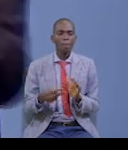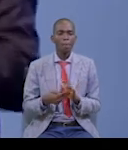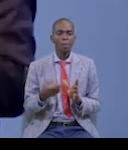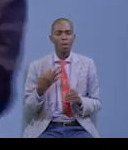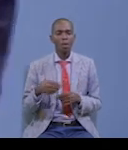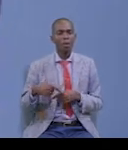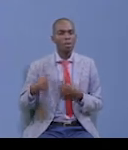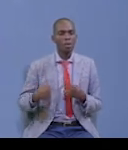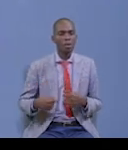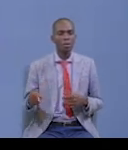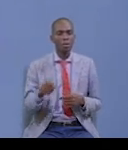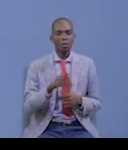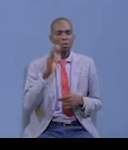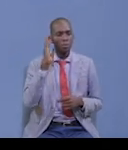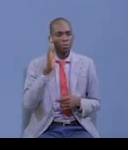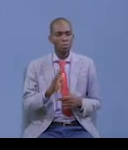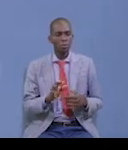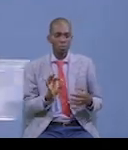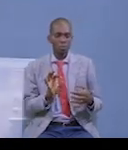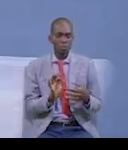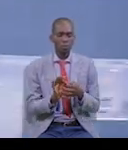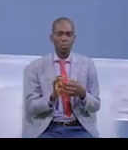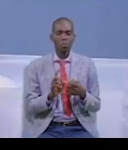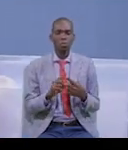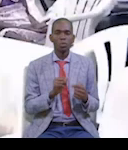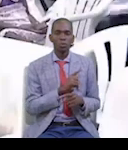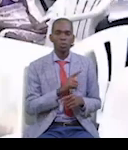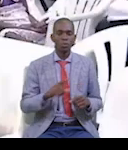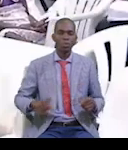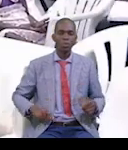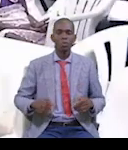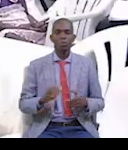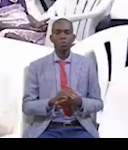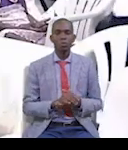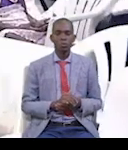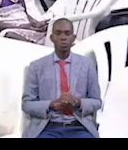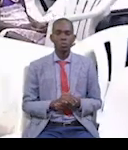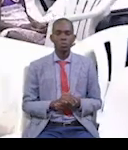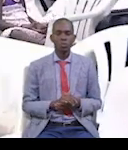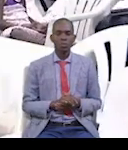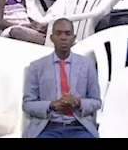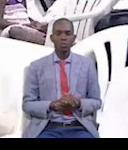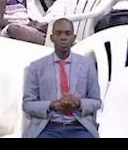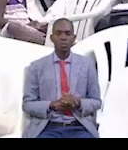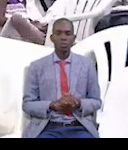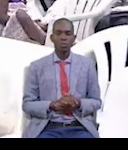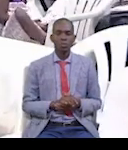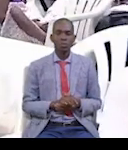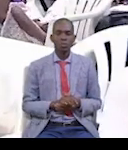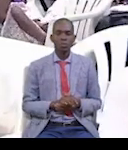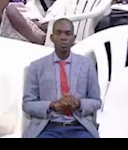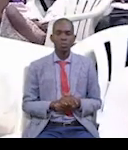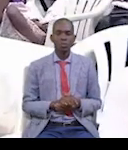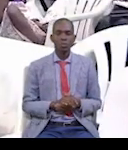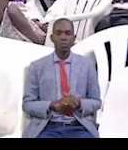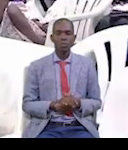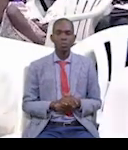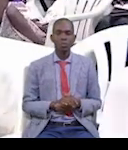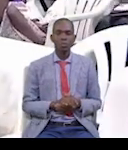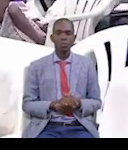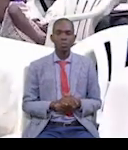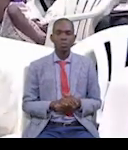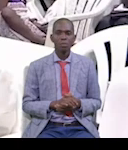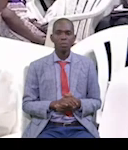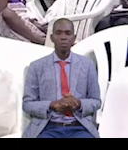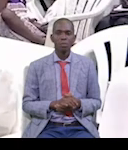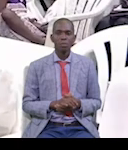cleave unto the Lord. అతడు వచ్చి దేవుని కృపను చూచి సంతోషించి ప్రభువును స్థిర హృదయముతో హత్తుకొనవలనని అందరిని